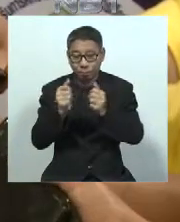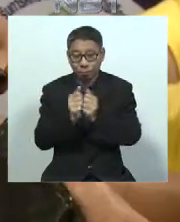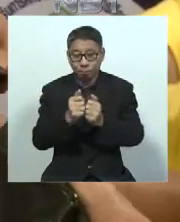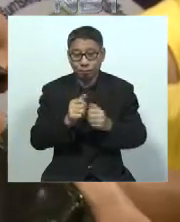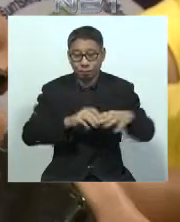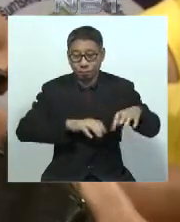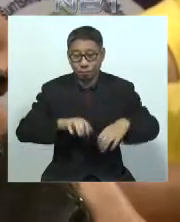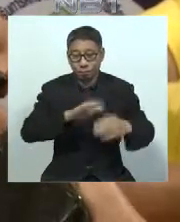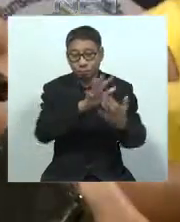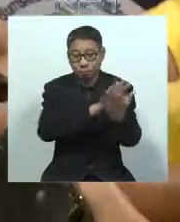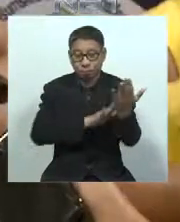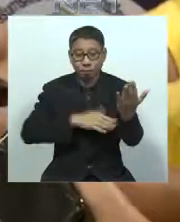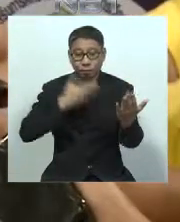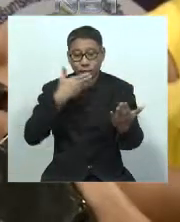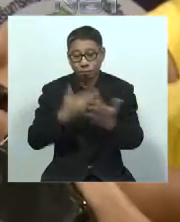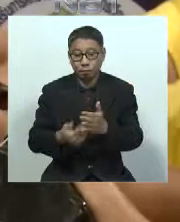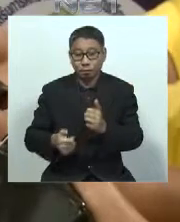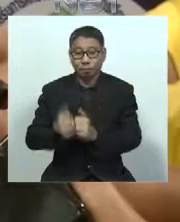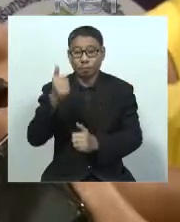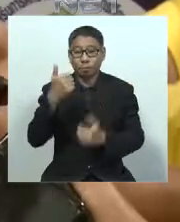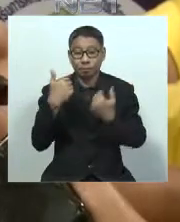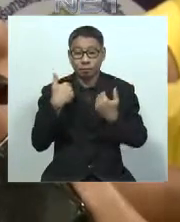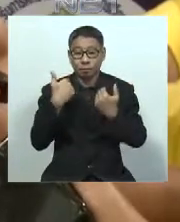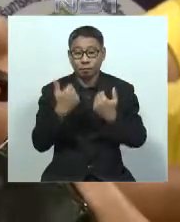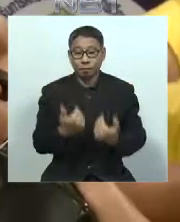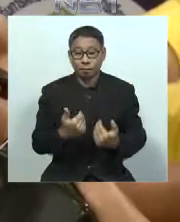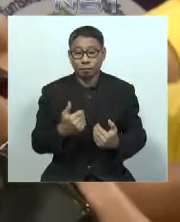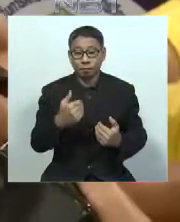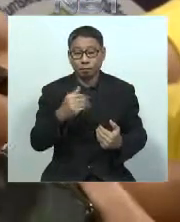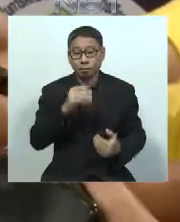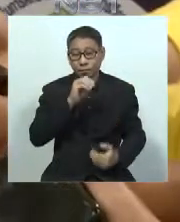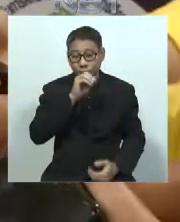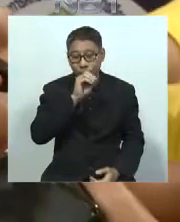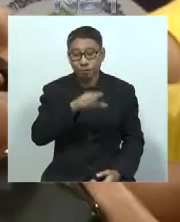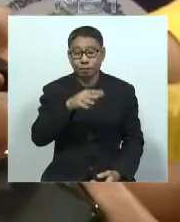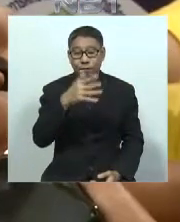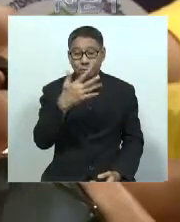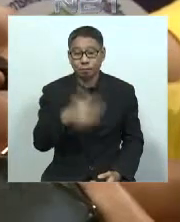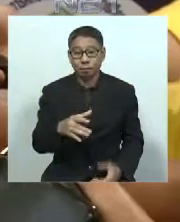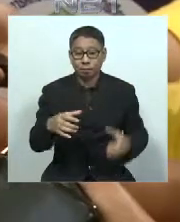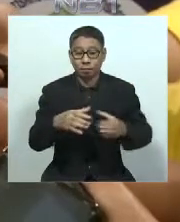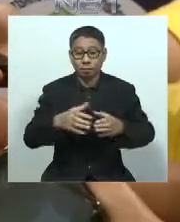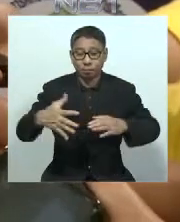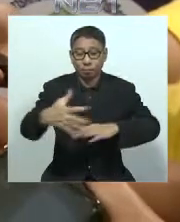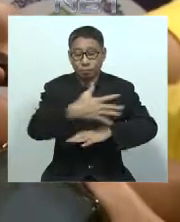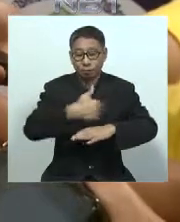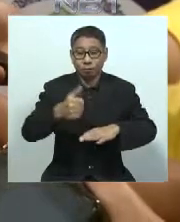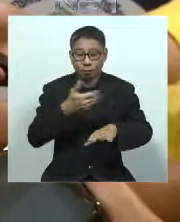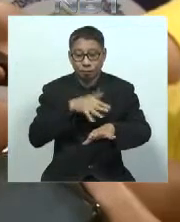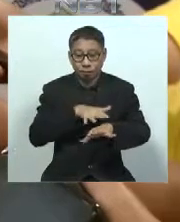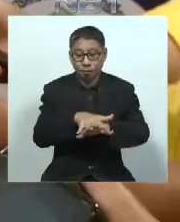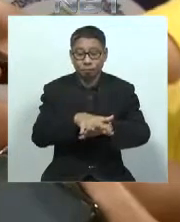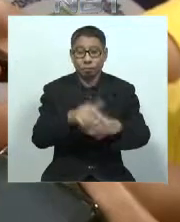เทศให้ดีที่สุดนะครับคือกรณีนี้เนี่ยมันมีกรณีหลายอย่างอย่างที่บอกไปว่าพรรคร่วมรัฐบาลเอง